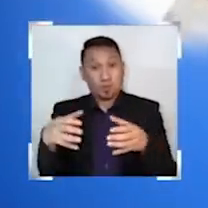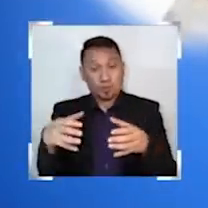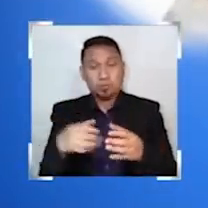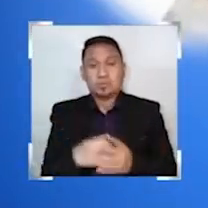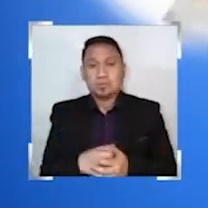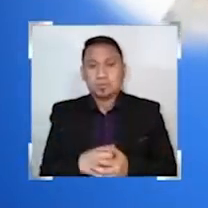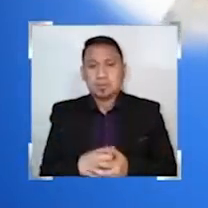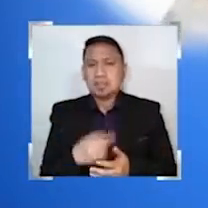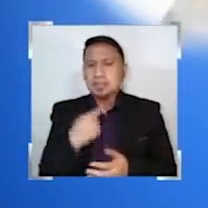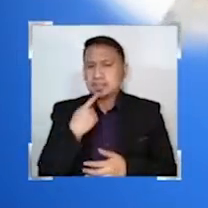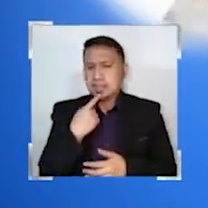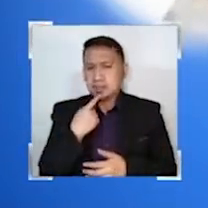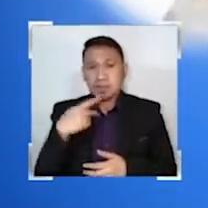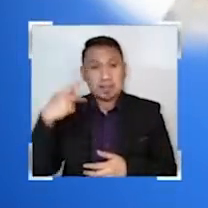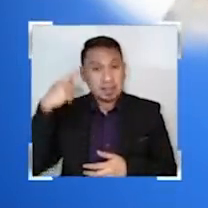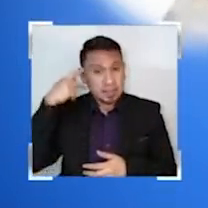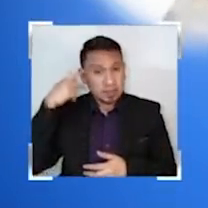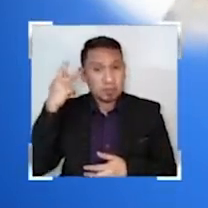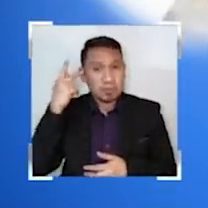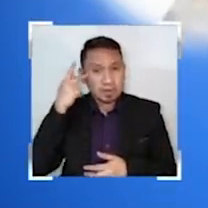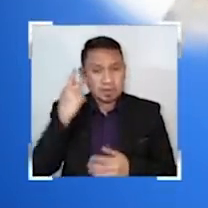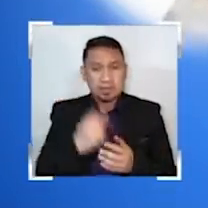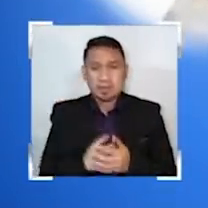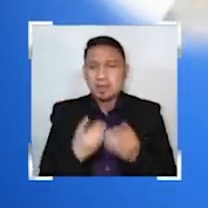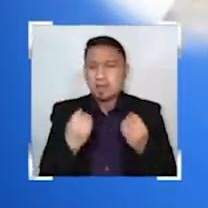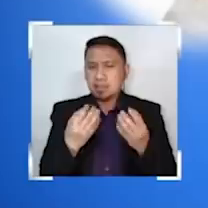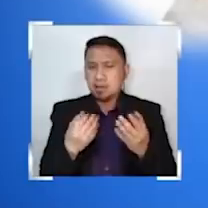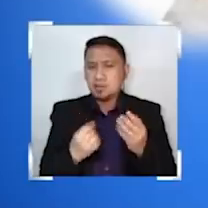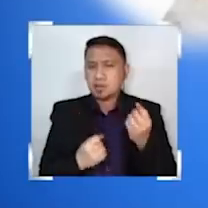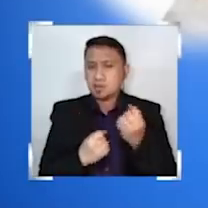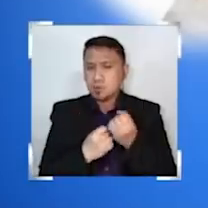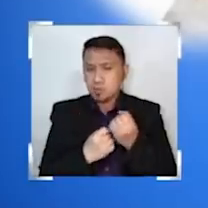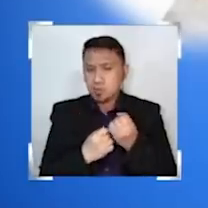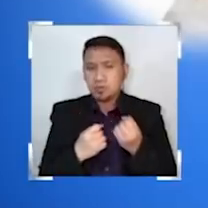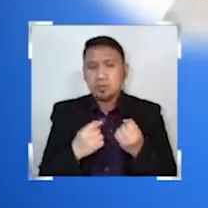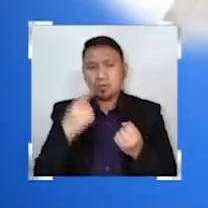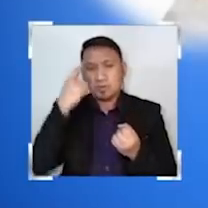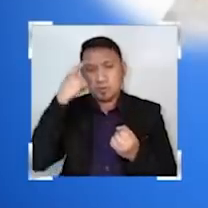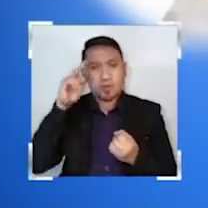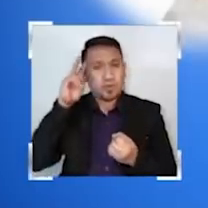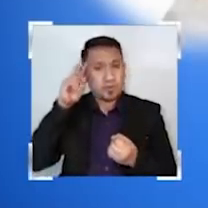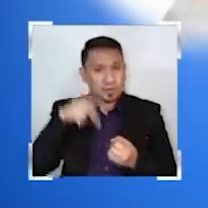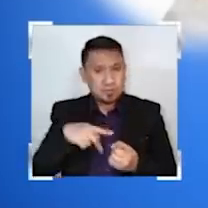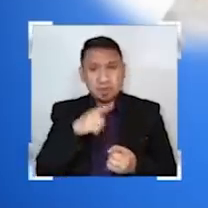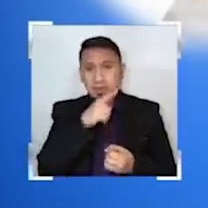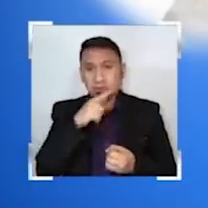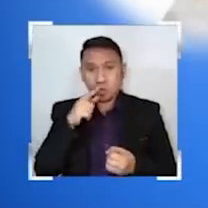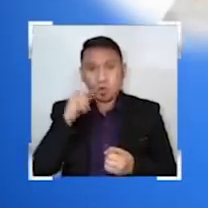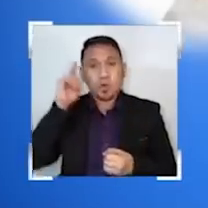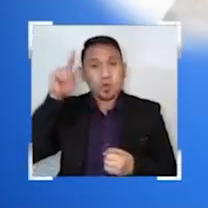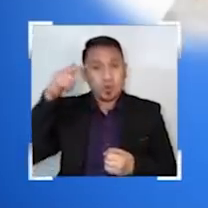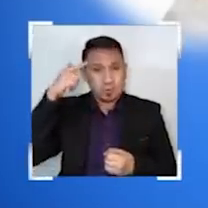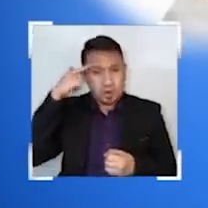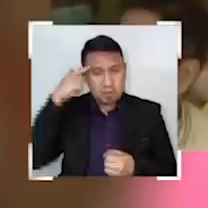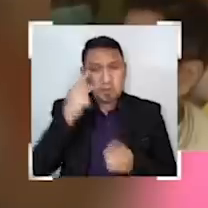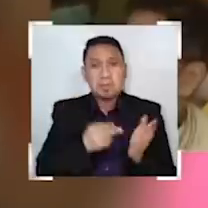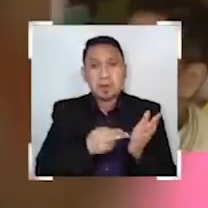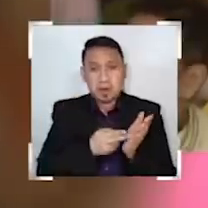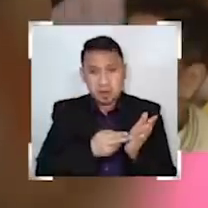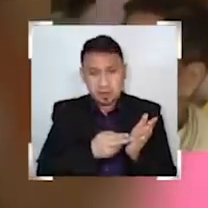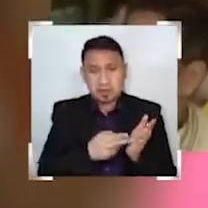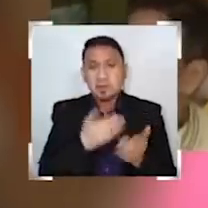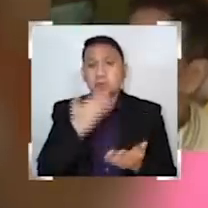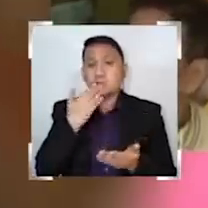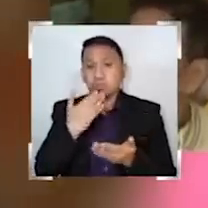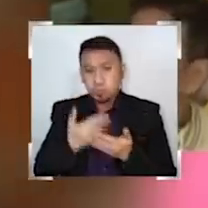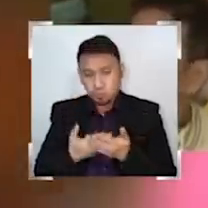ni Pangilinan na mas marami raw na suporta para sa pinaglalaban ni VP Lenny na gobyernong tapat, mas mabuti.